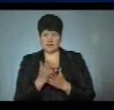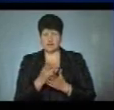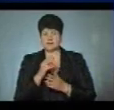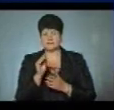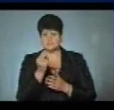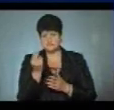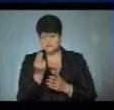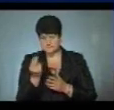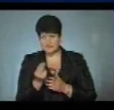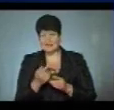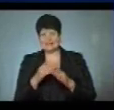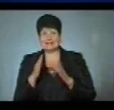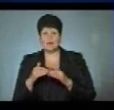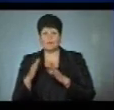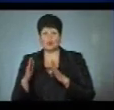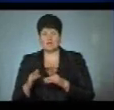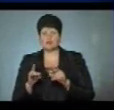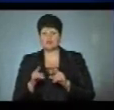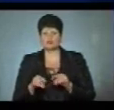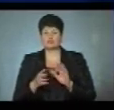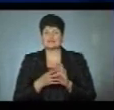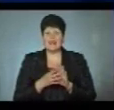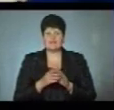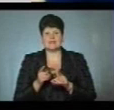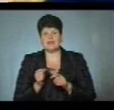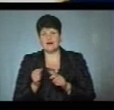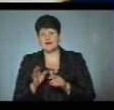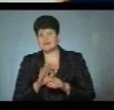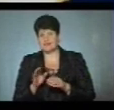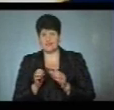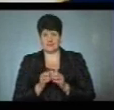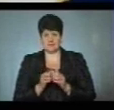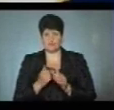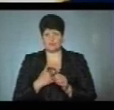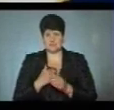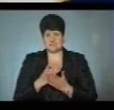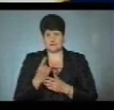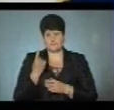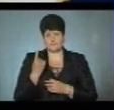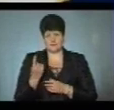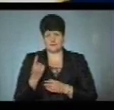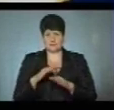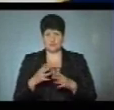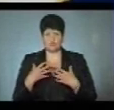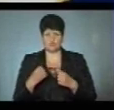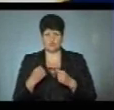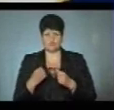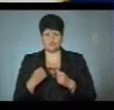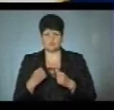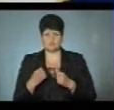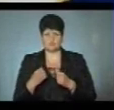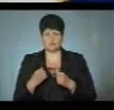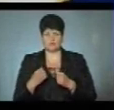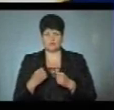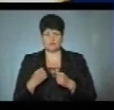ці табори. Чому 9, а не 10? Тому що в нас є один дитячий оздоровчий заклад Дивосвіт в Шумському